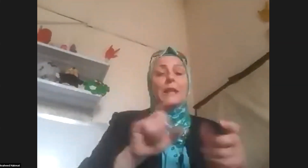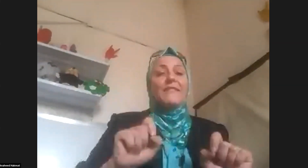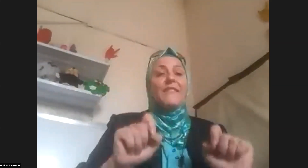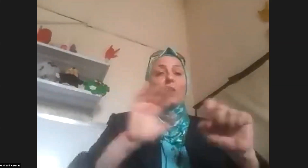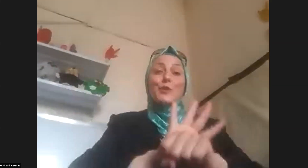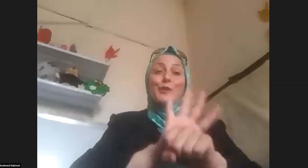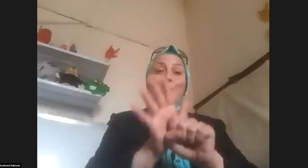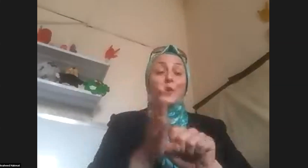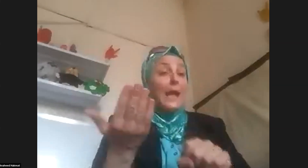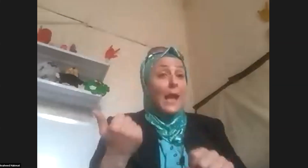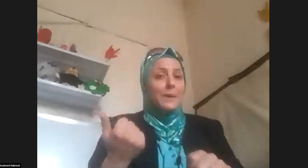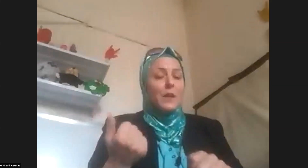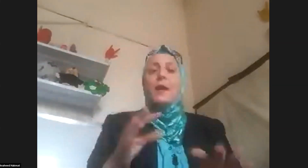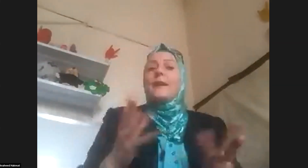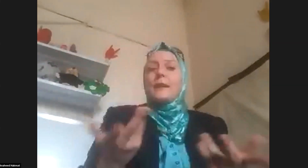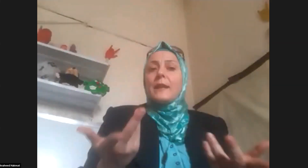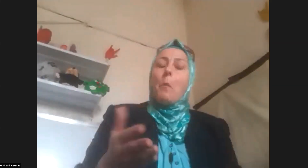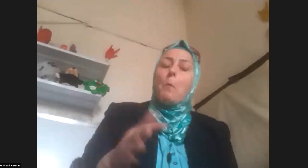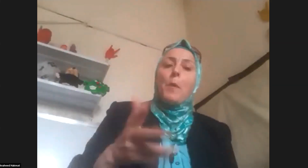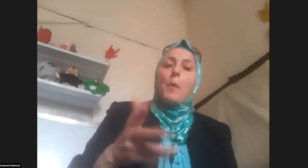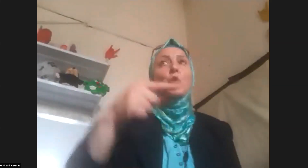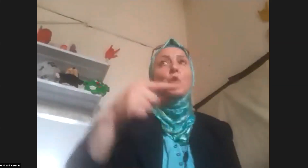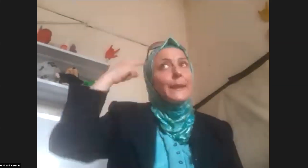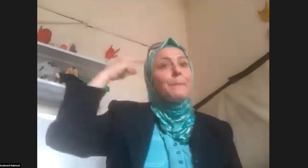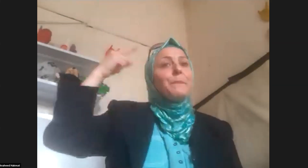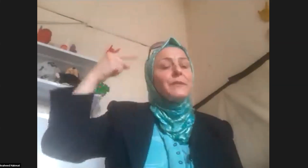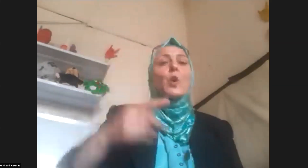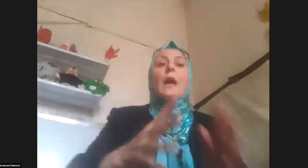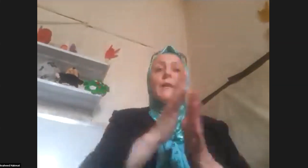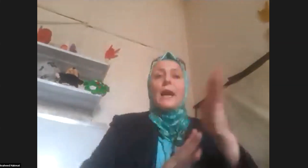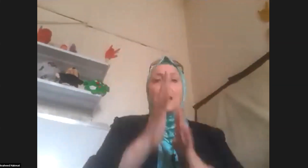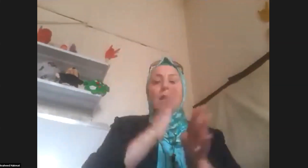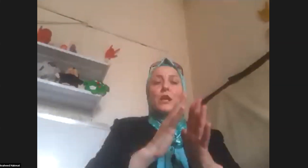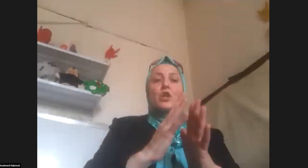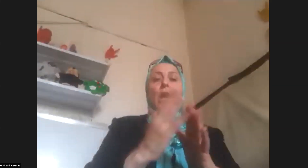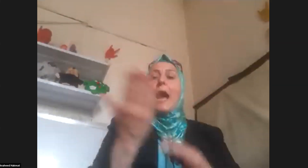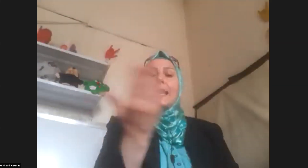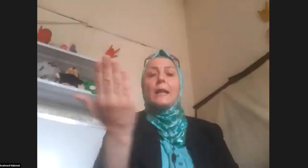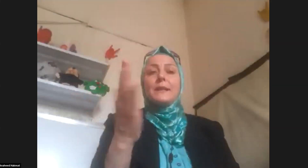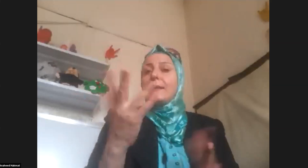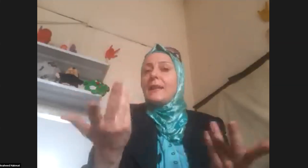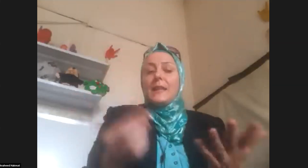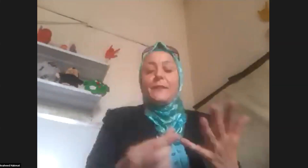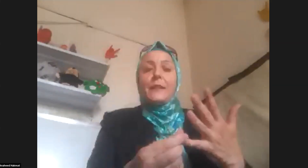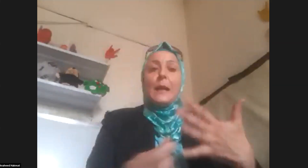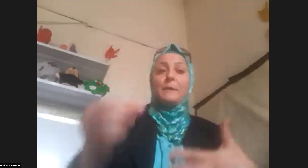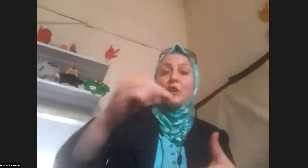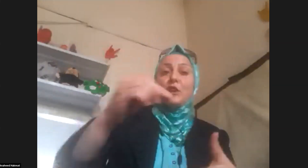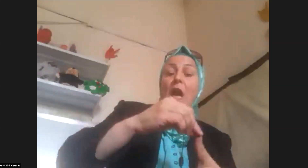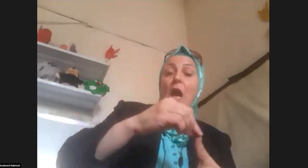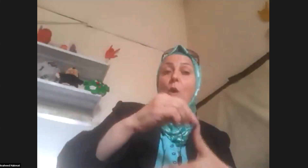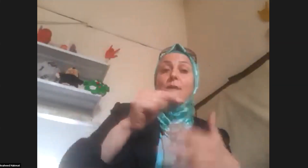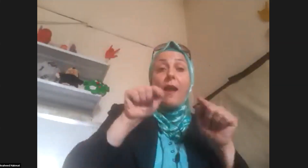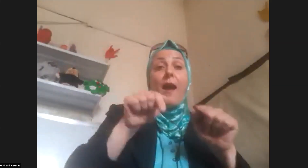كيف ممكن أو شو اقتراحاتكم في حل العودة للمدارس؟ كيف ممكن تغلب على موضوع اكتظاظ المدارس وفي نفس الوقت ضمان